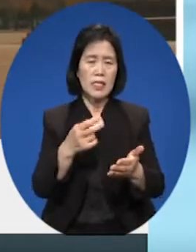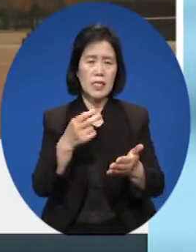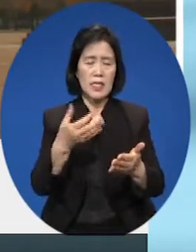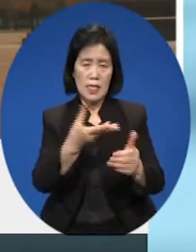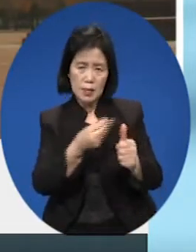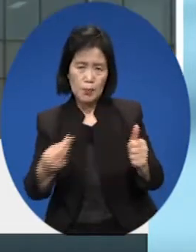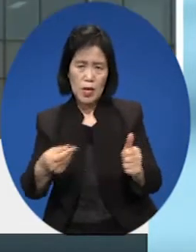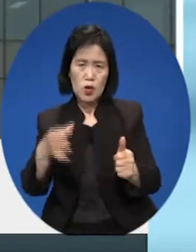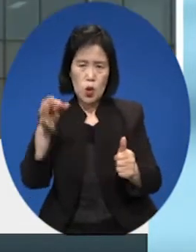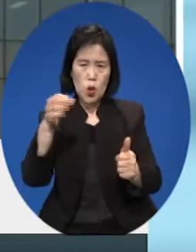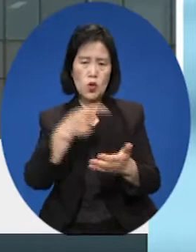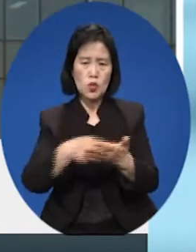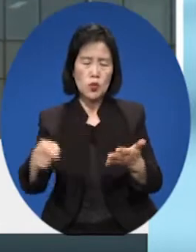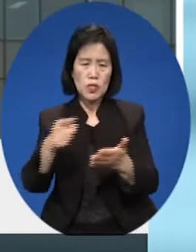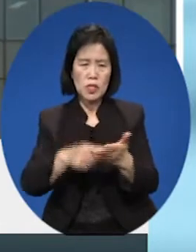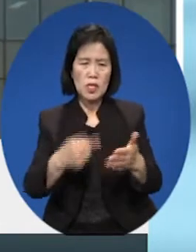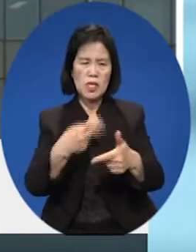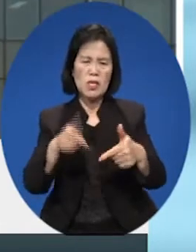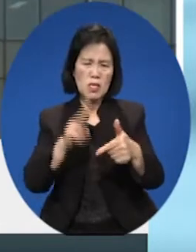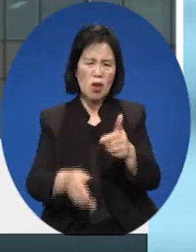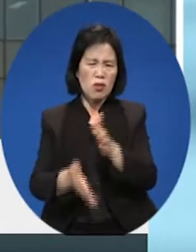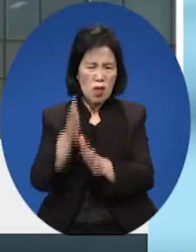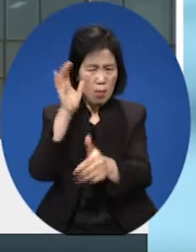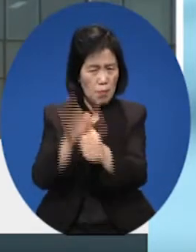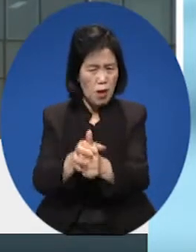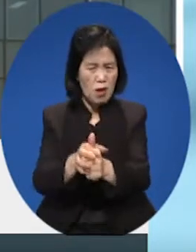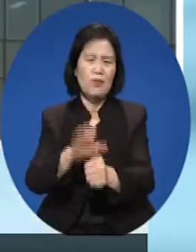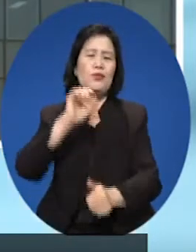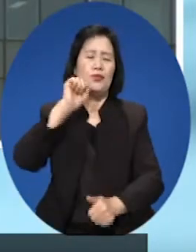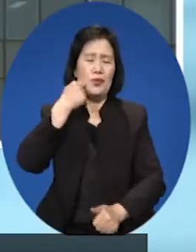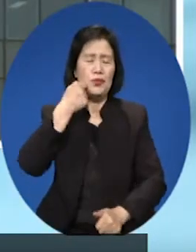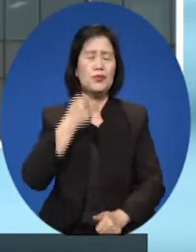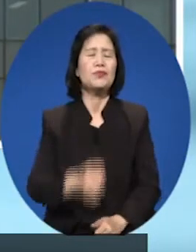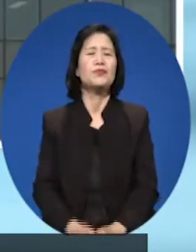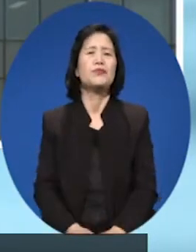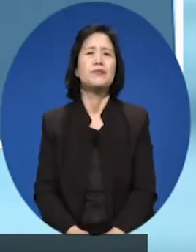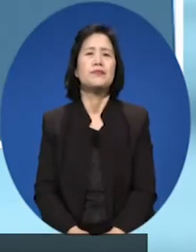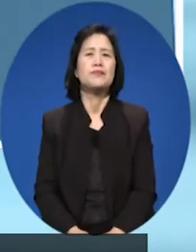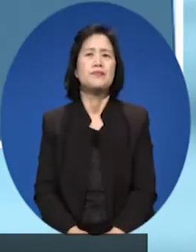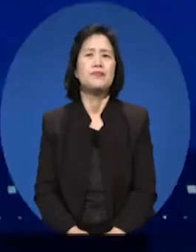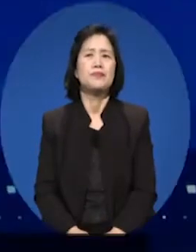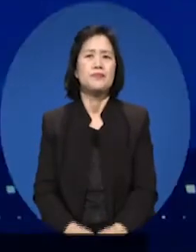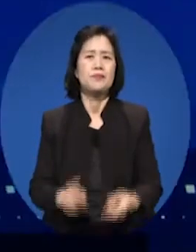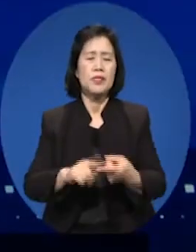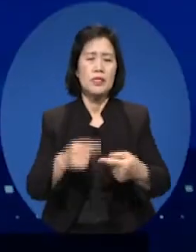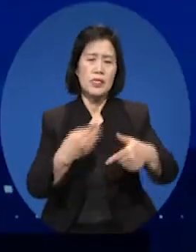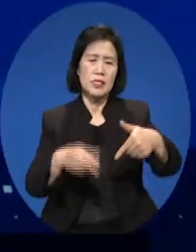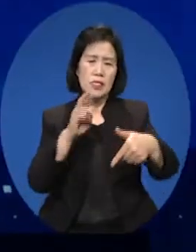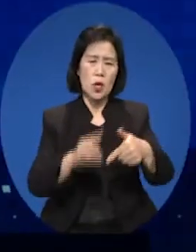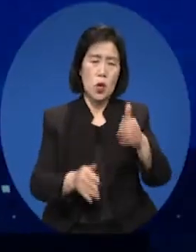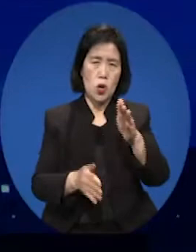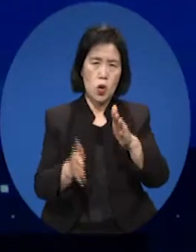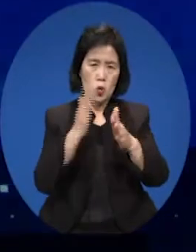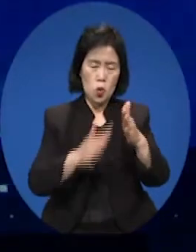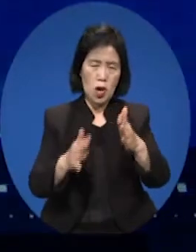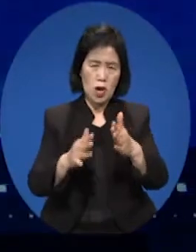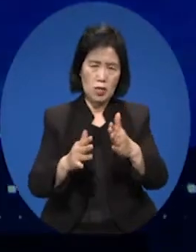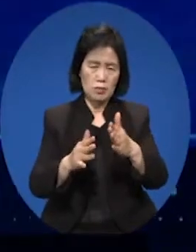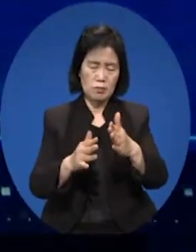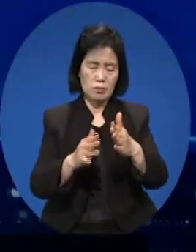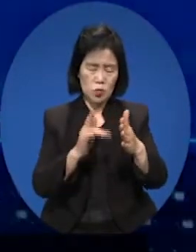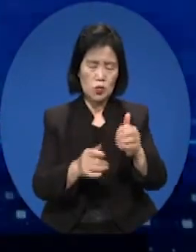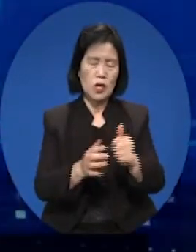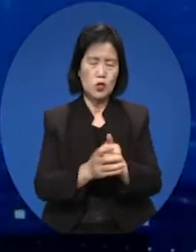인천시가 떠 앉게 될 가능성은 거의 박하지 않나 이렇게 생각합니다 그렇군요 이부분이 인천 공항 0 3 좀 무리수 다 라고